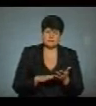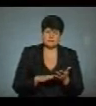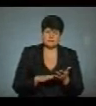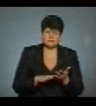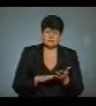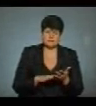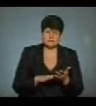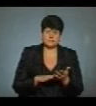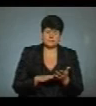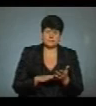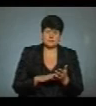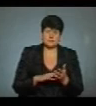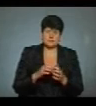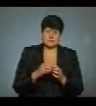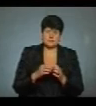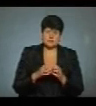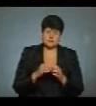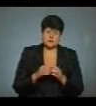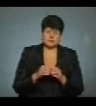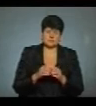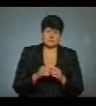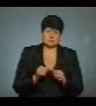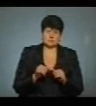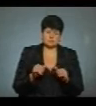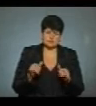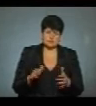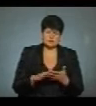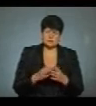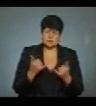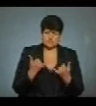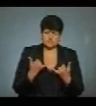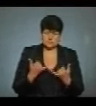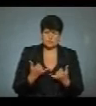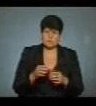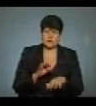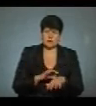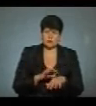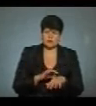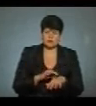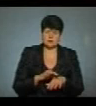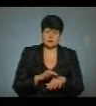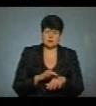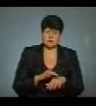сезонна епідемія середньої інтенсивності. Станом на сьогодні перехворіло